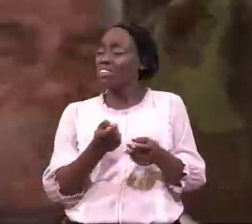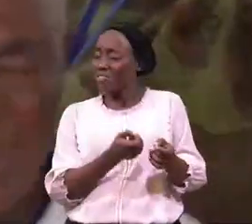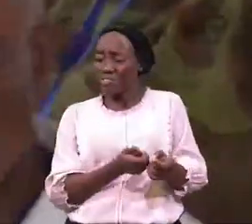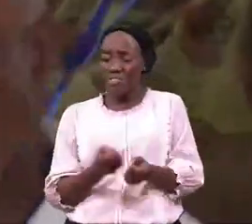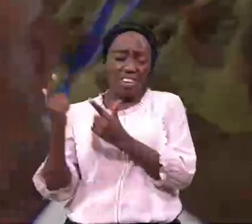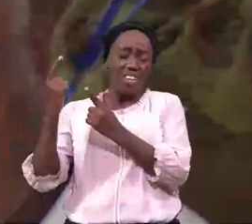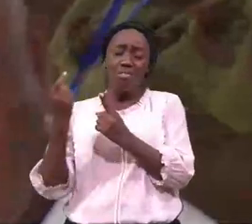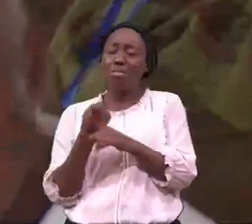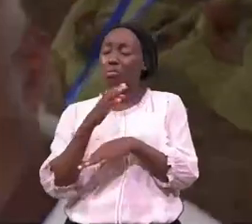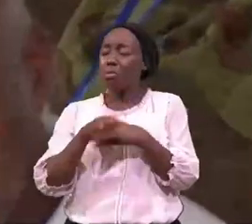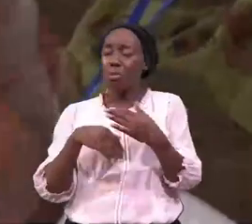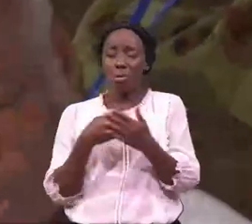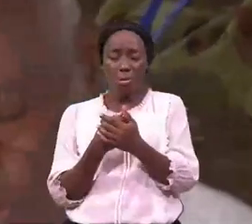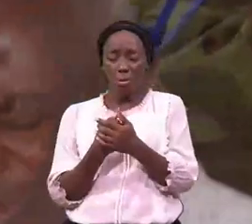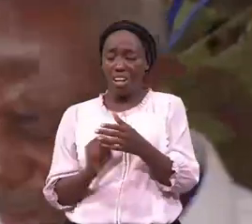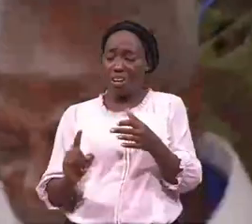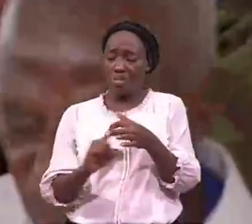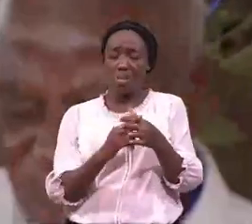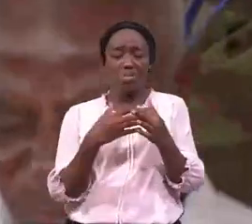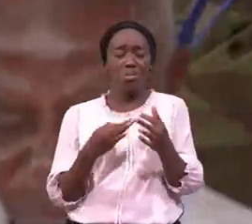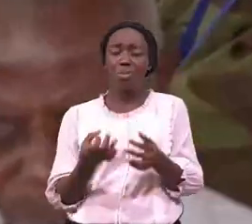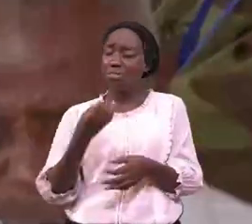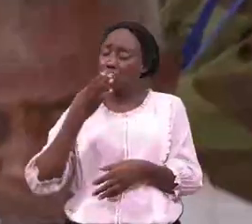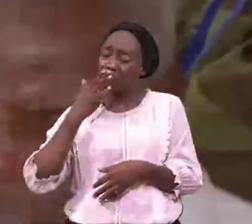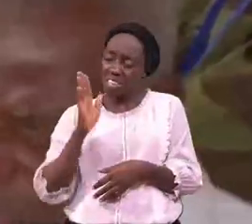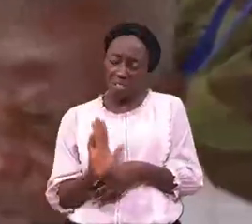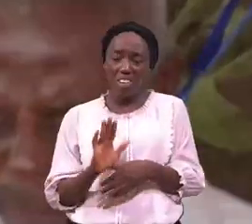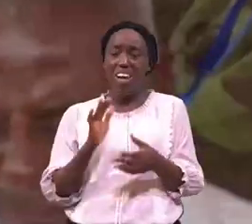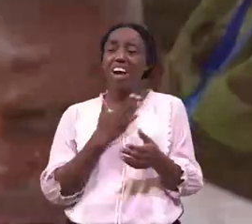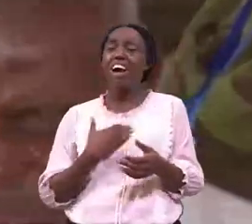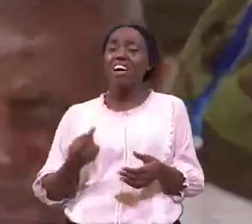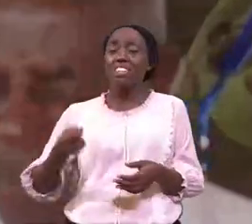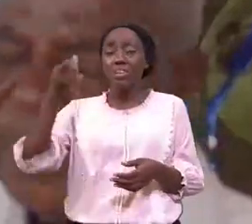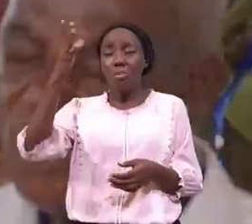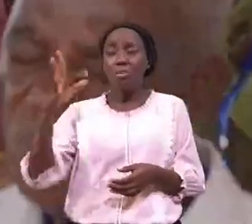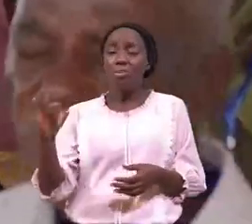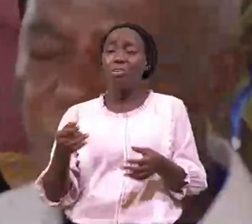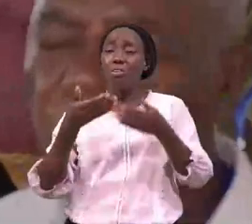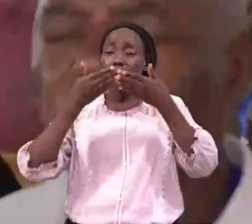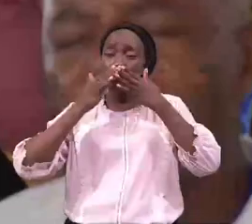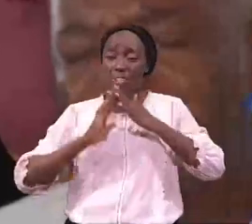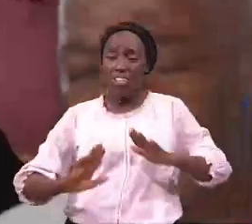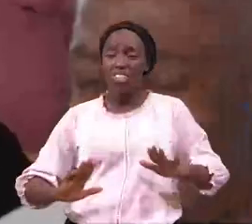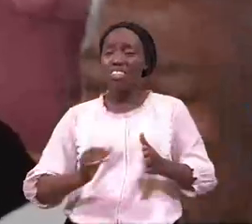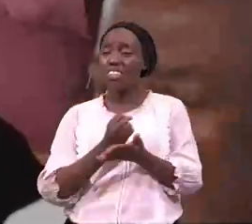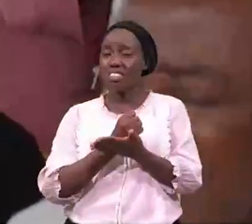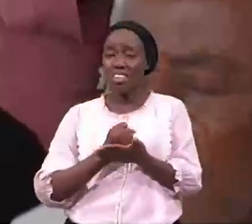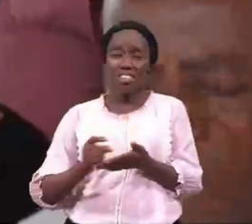Affranchi de toute espèce de mal. Et le Dieu de paix te sanctifie tout entier.